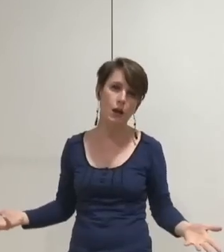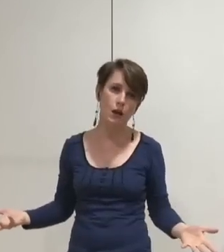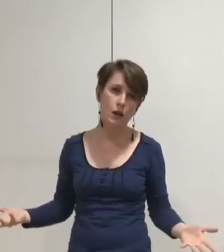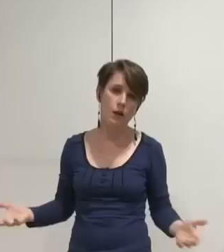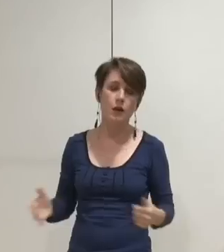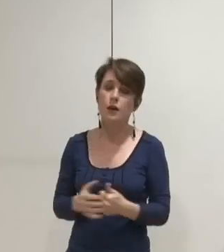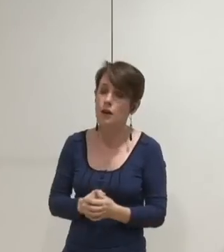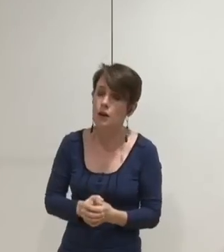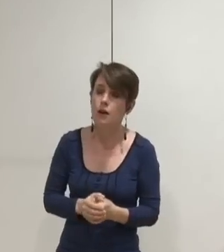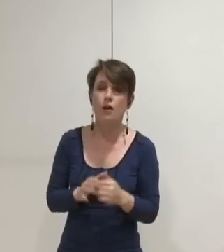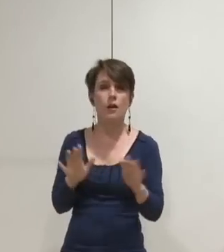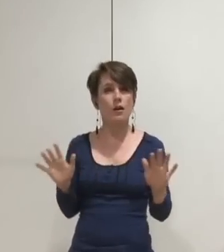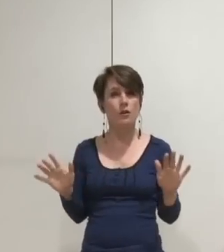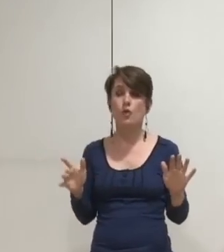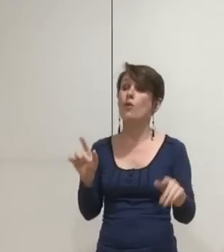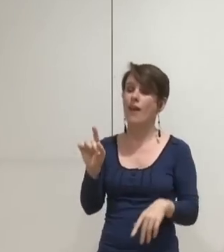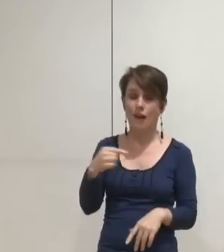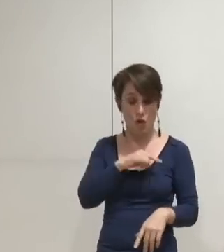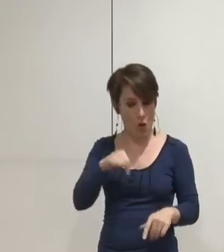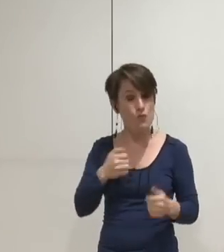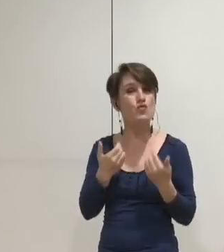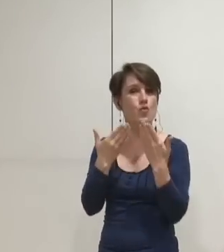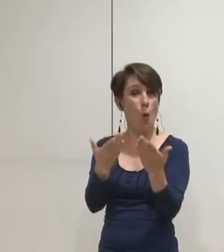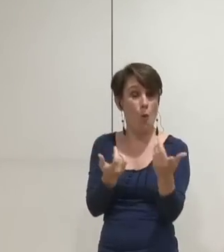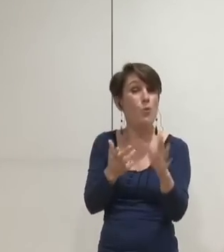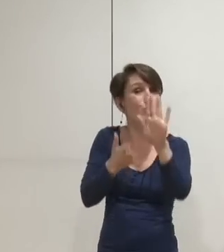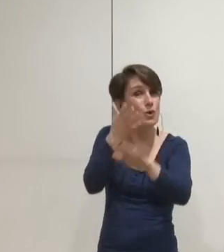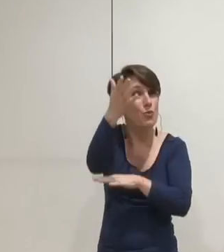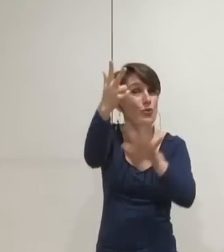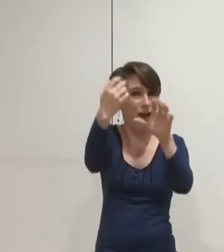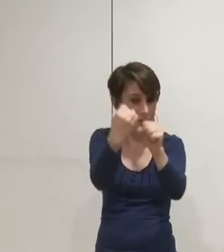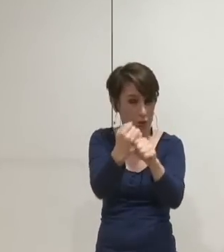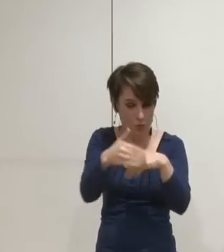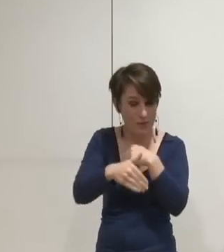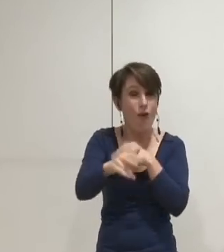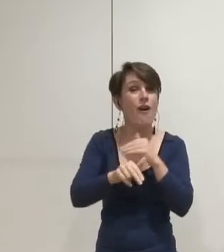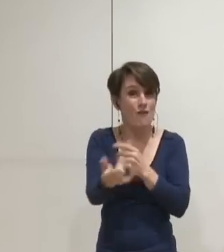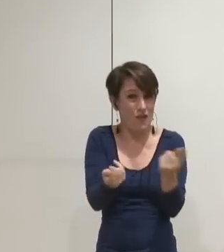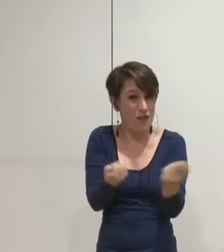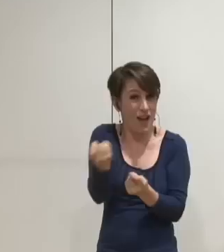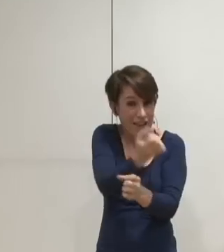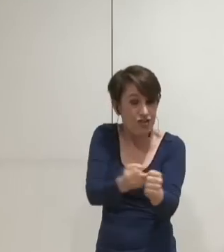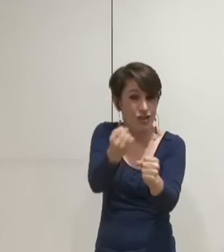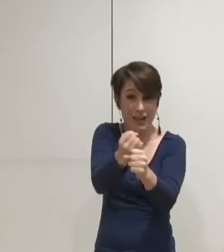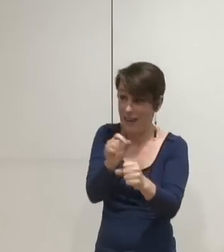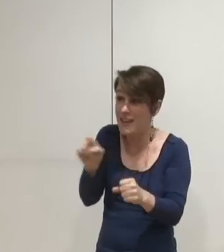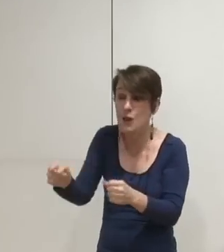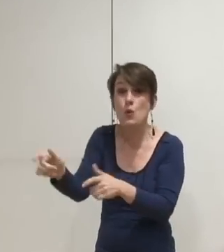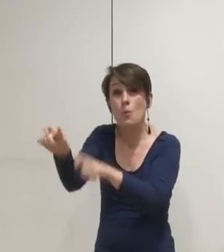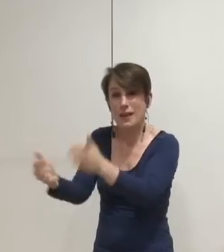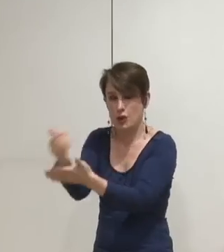reprise dans le cadre de régie contrairement à ce qui était avancé a bien été discuté avec les salariés et notamment avec